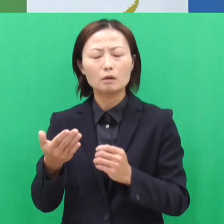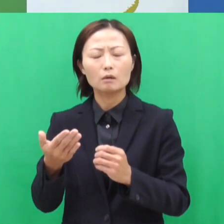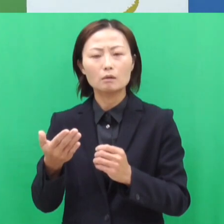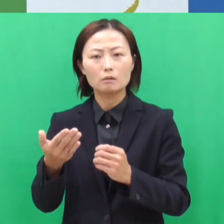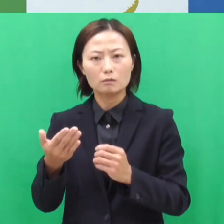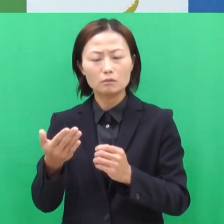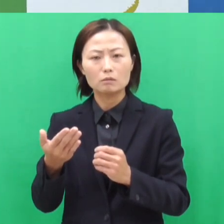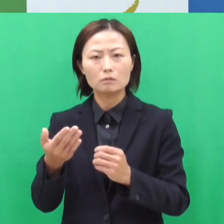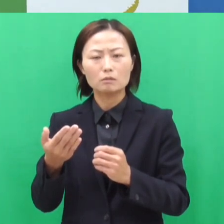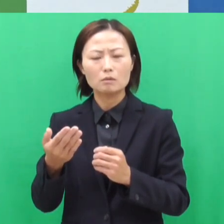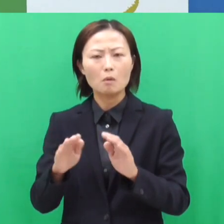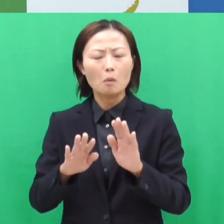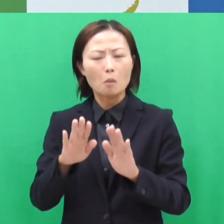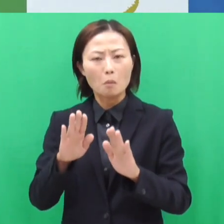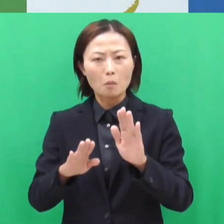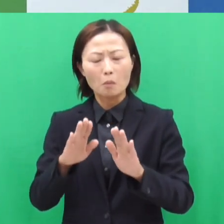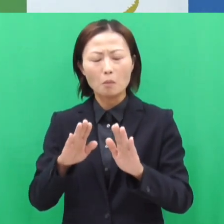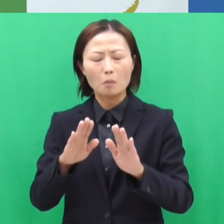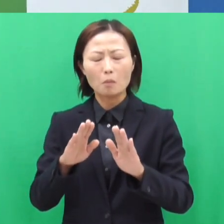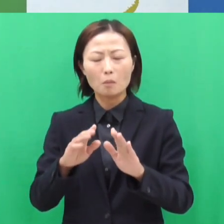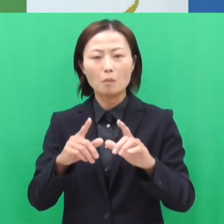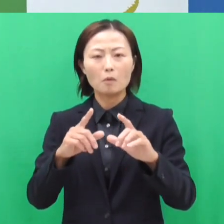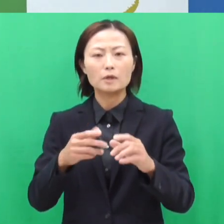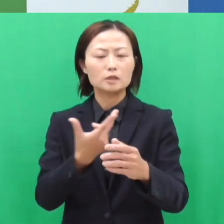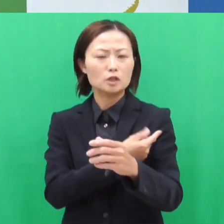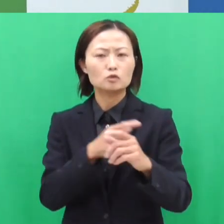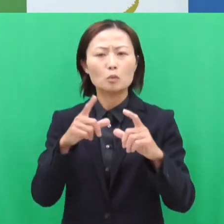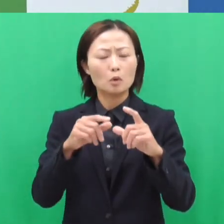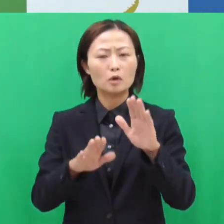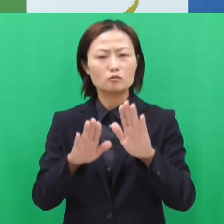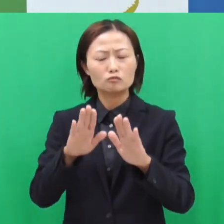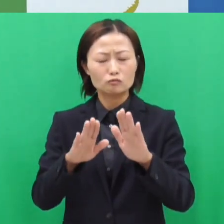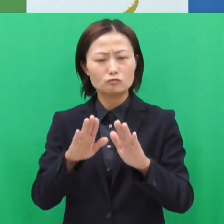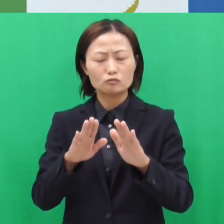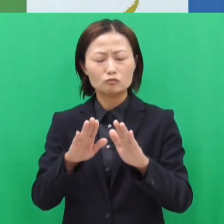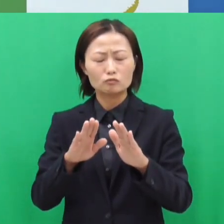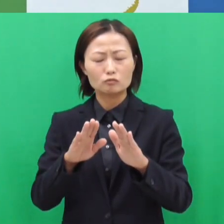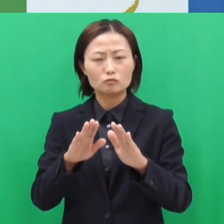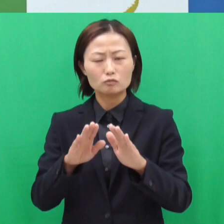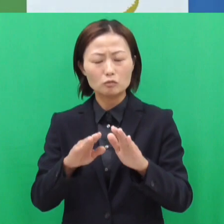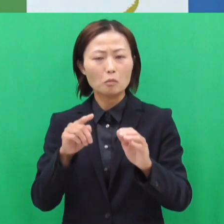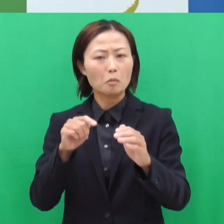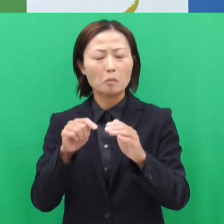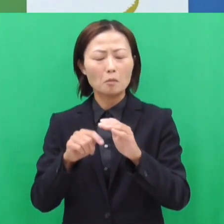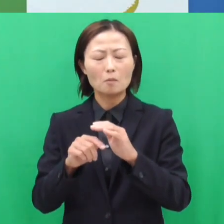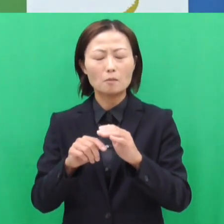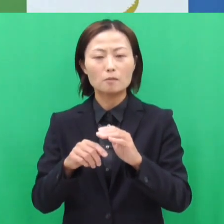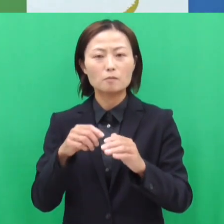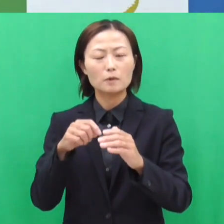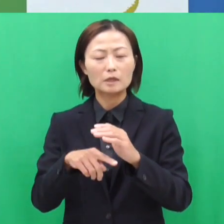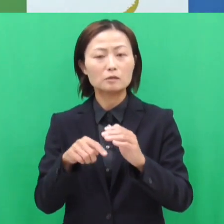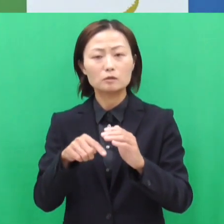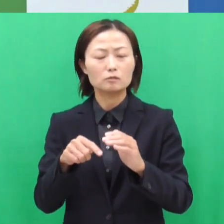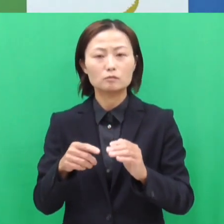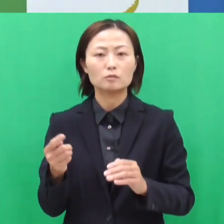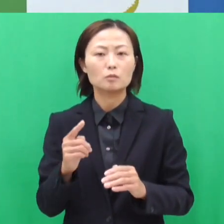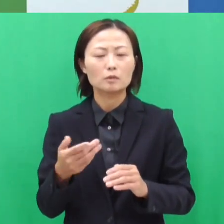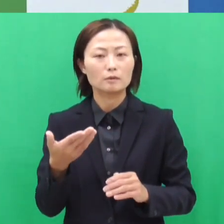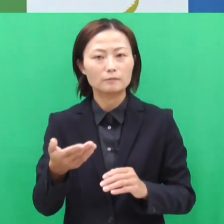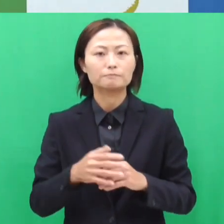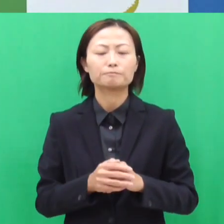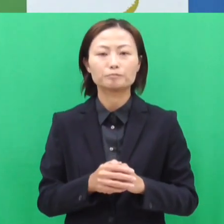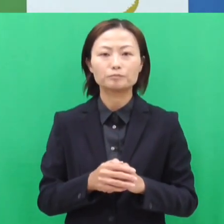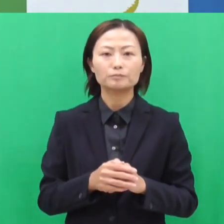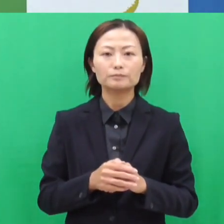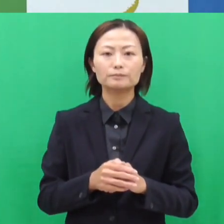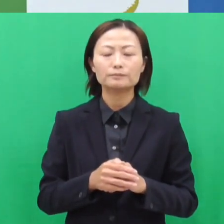改めて解決する狙いというものもちょっと具体的な感じ仙台市の集団接種会場と夜間によりやっ